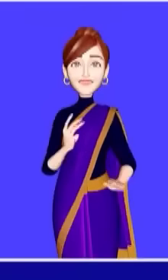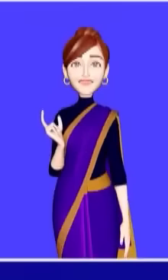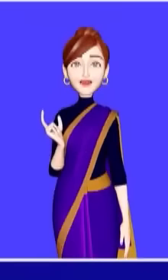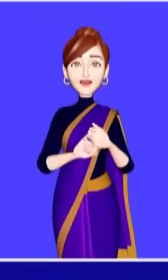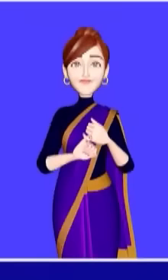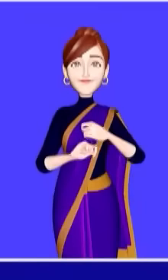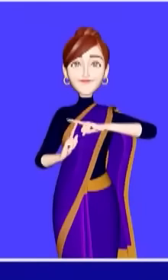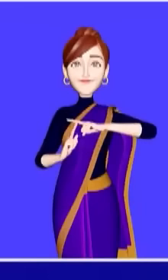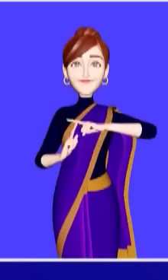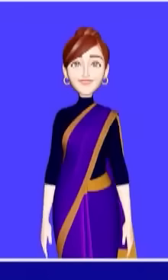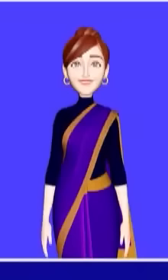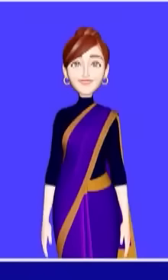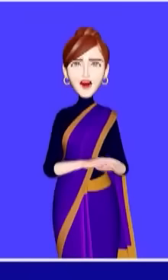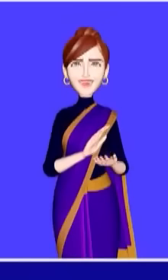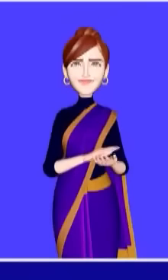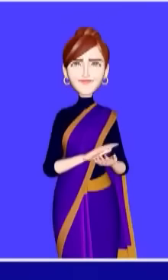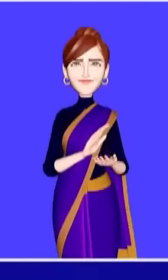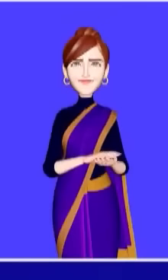हो। ए,